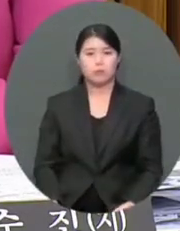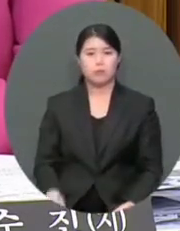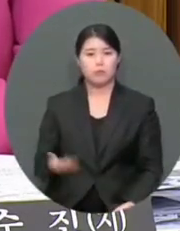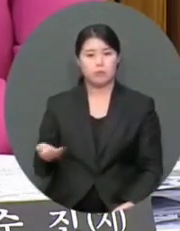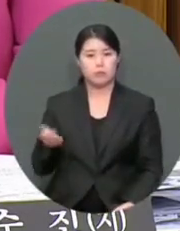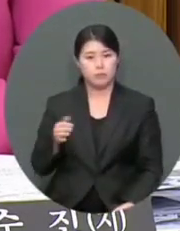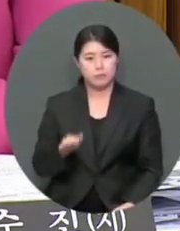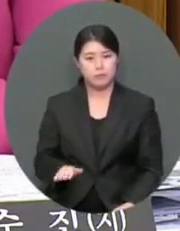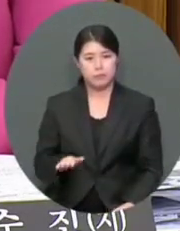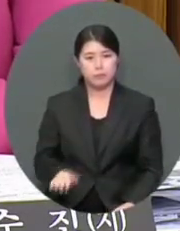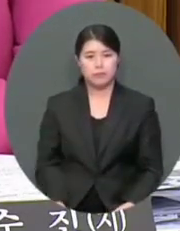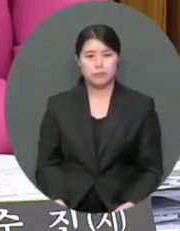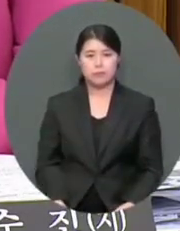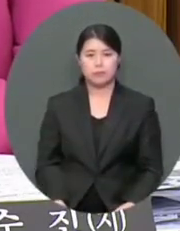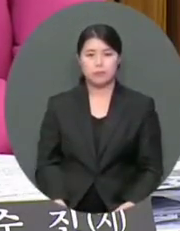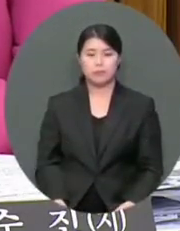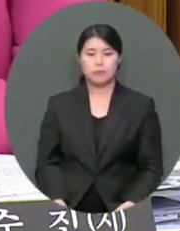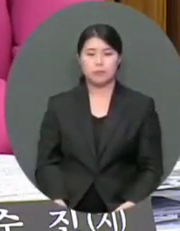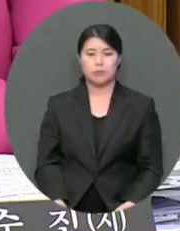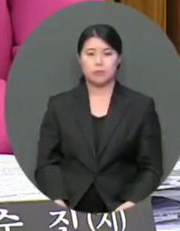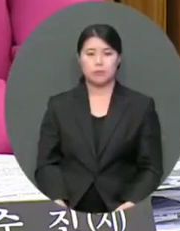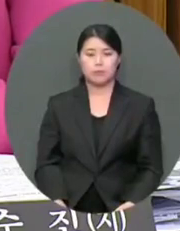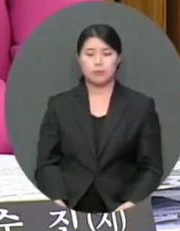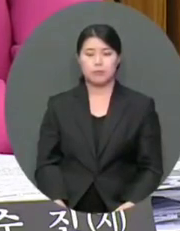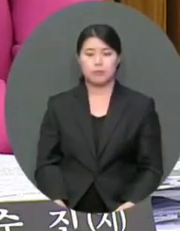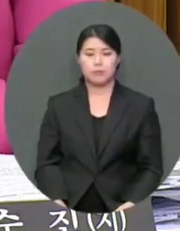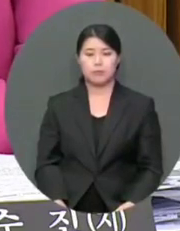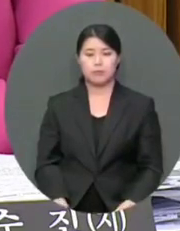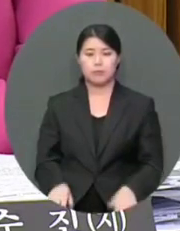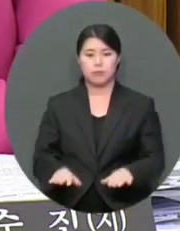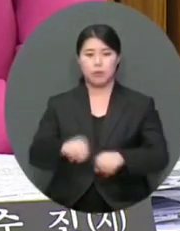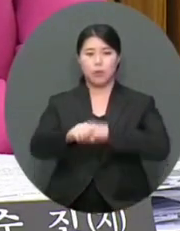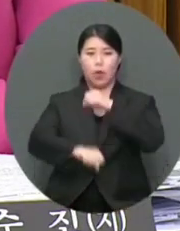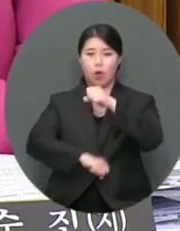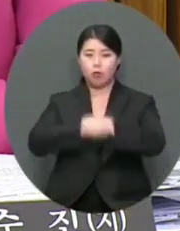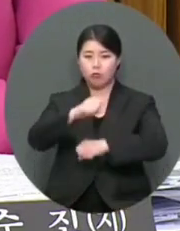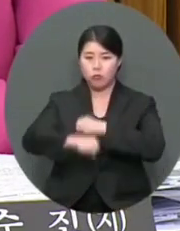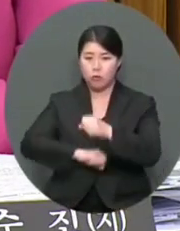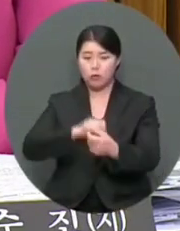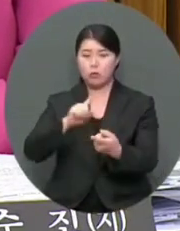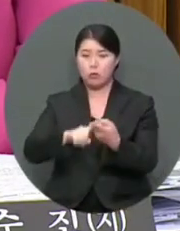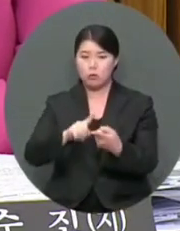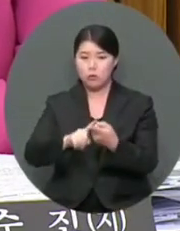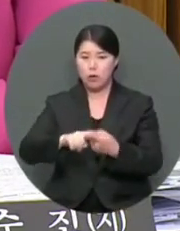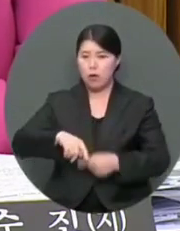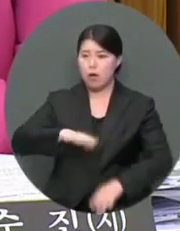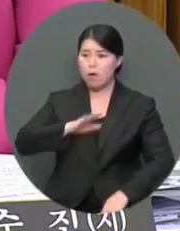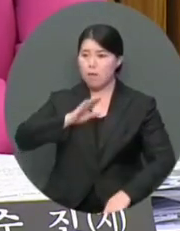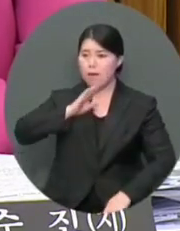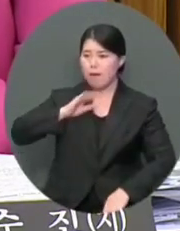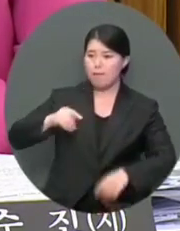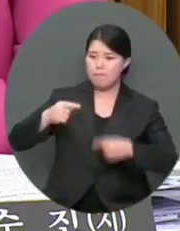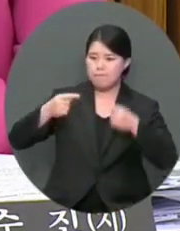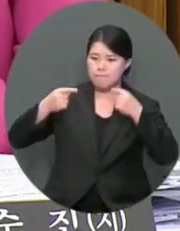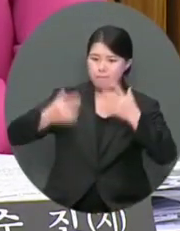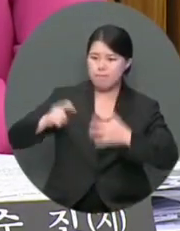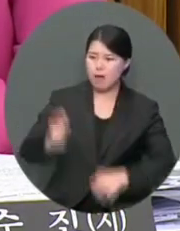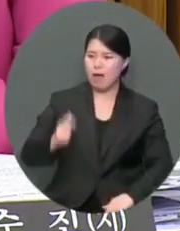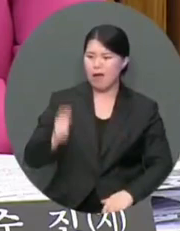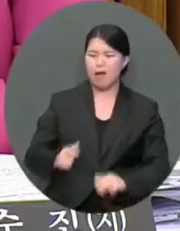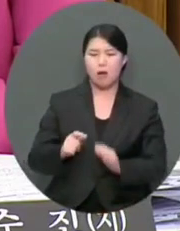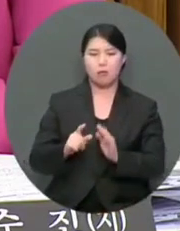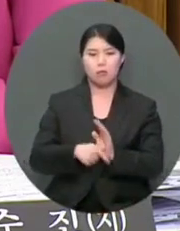그 우리나라 3부 요인이 될 분이 자유에 대해서 이렇게까지 강조를 하면